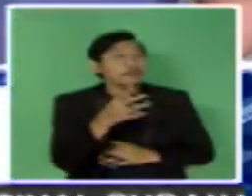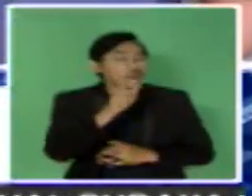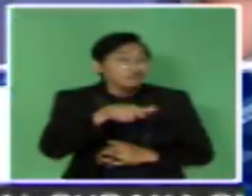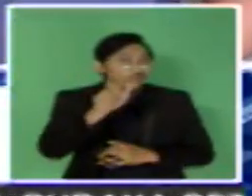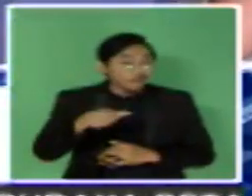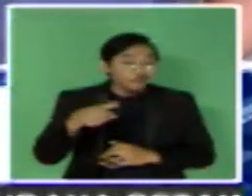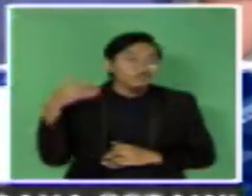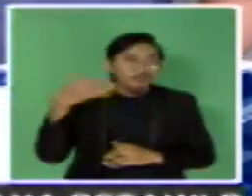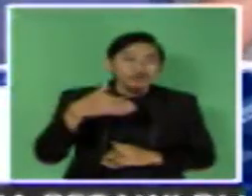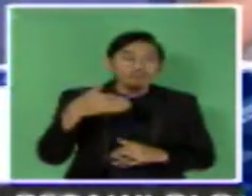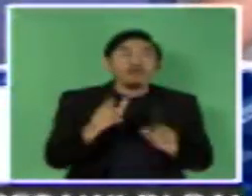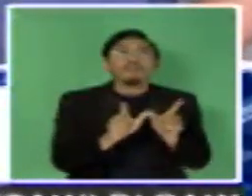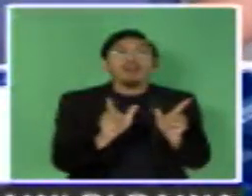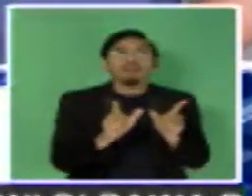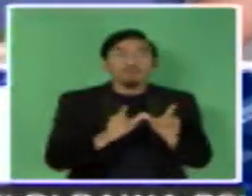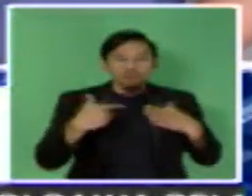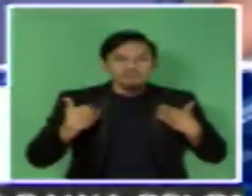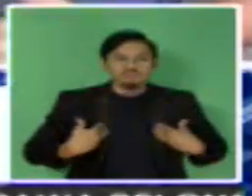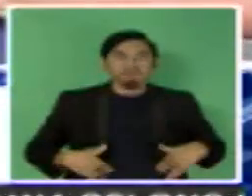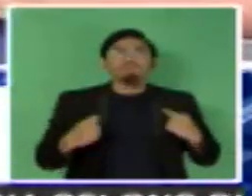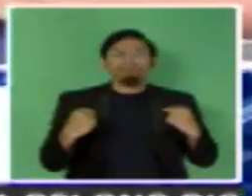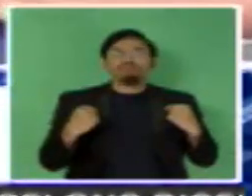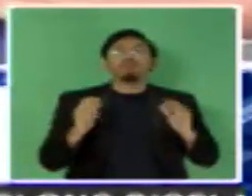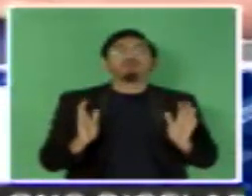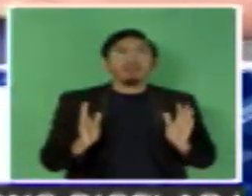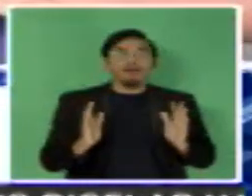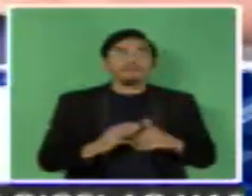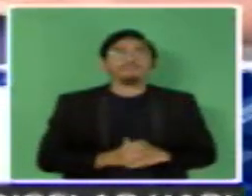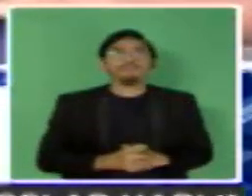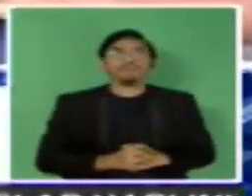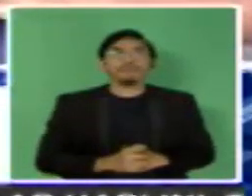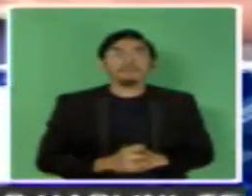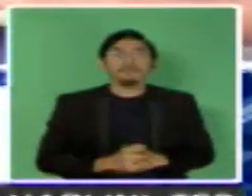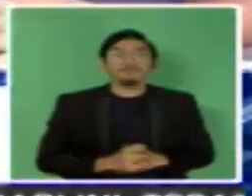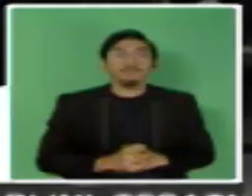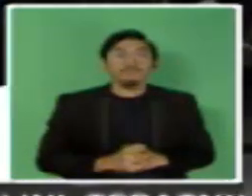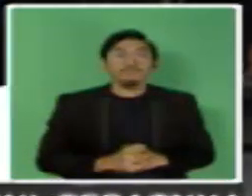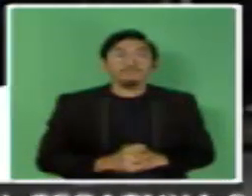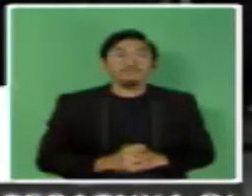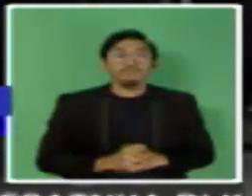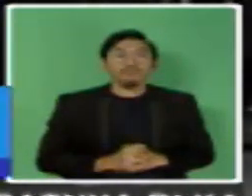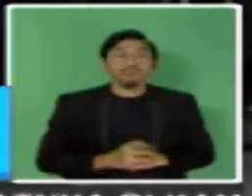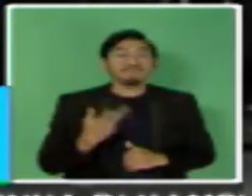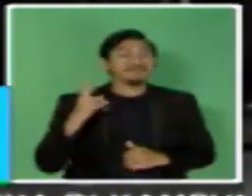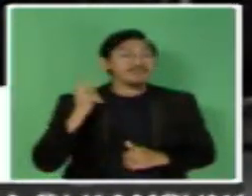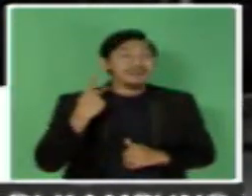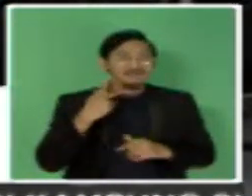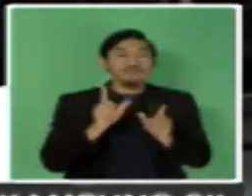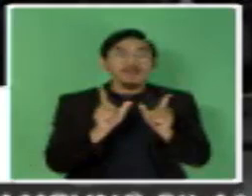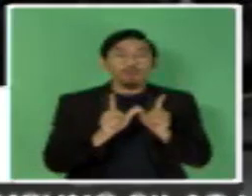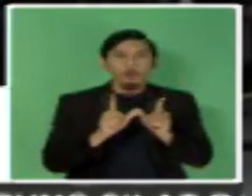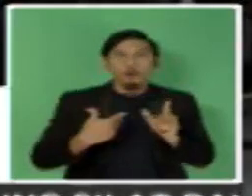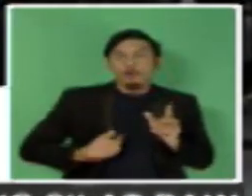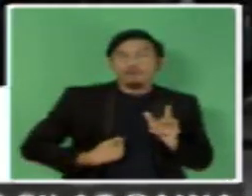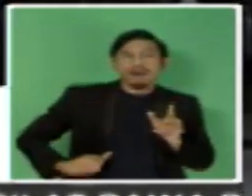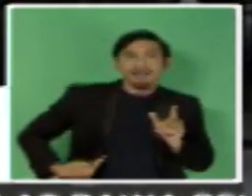yang membaik secara berangsur. Dan kemarin Wiranto juga sudah menjalankan proses operasi, di mana Wiranto menjalankan